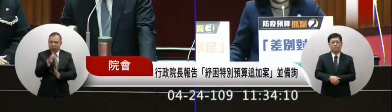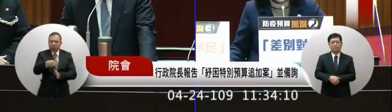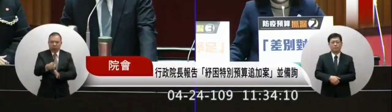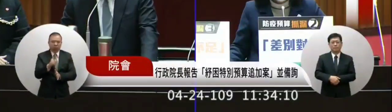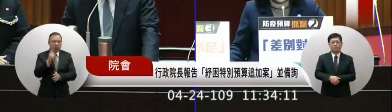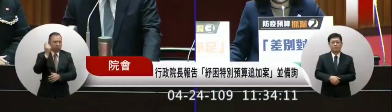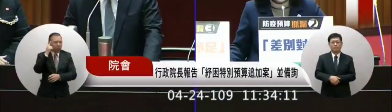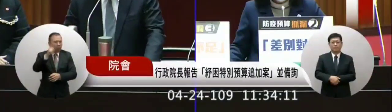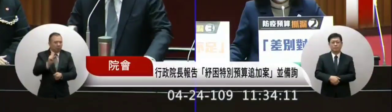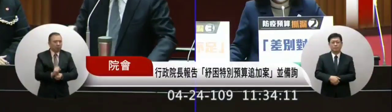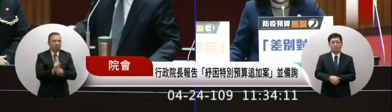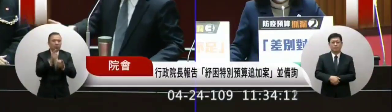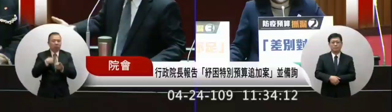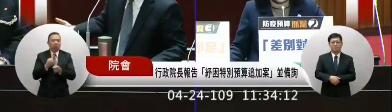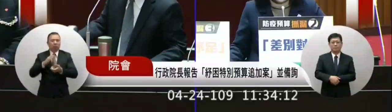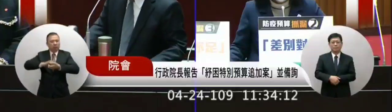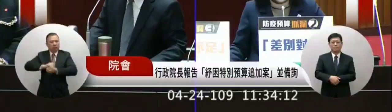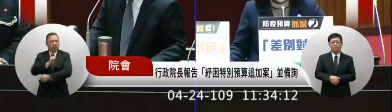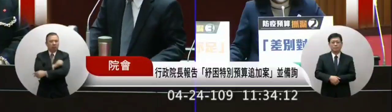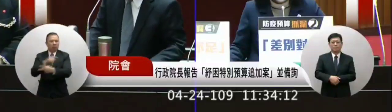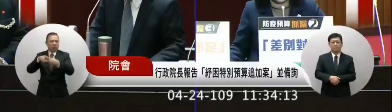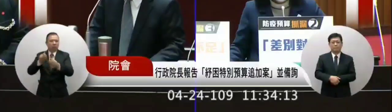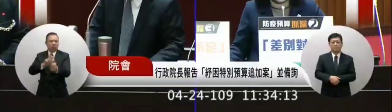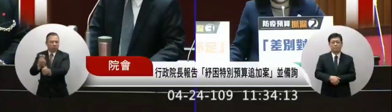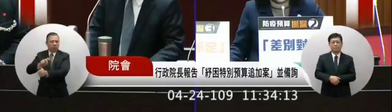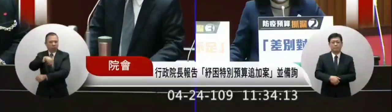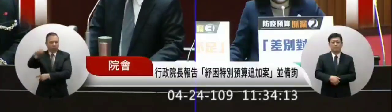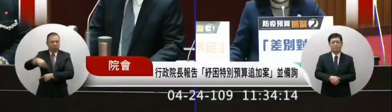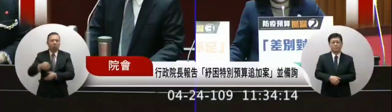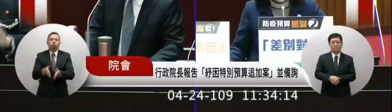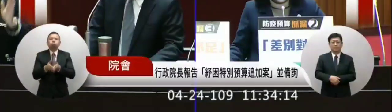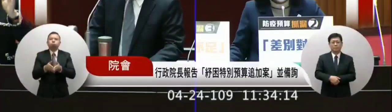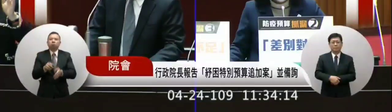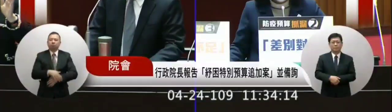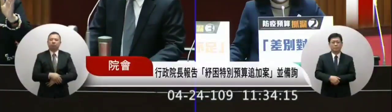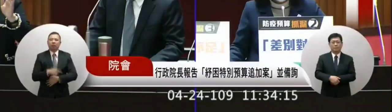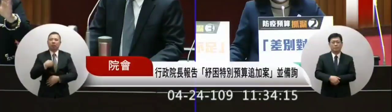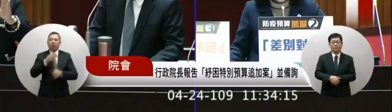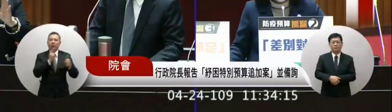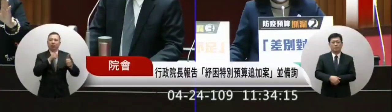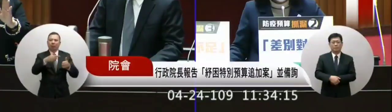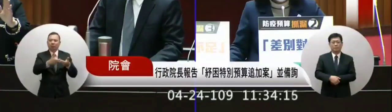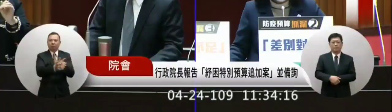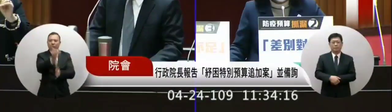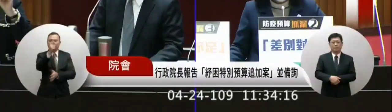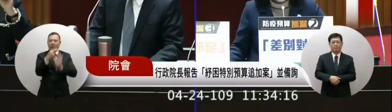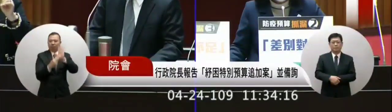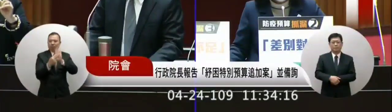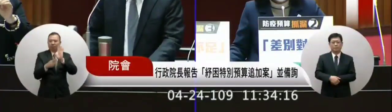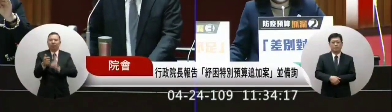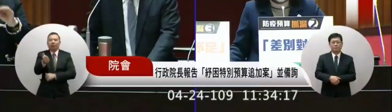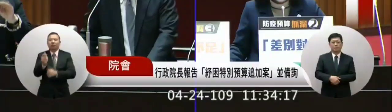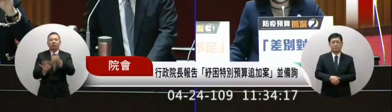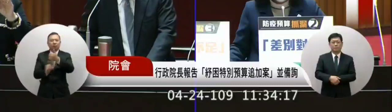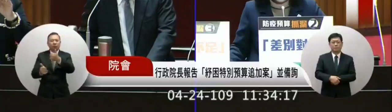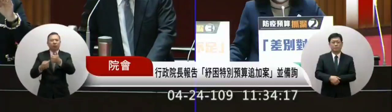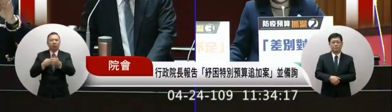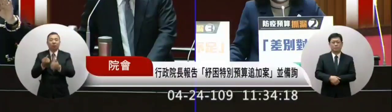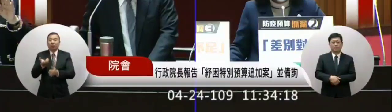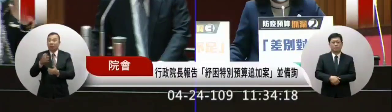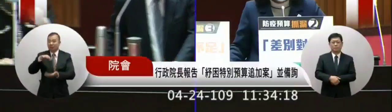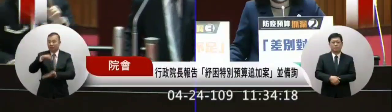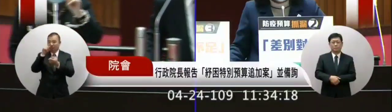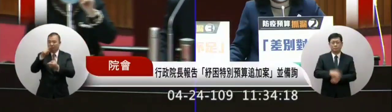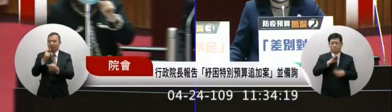们一定要把这些劳工照顾好。我先请部长给你报告。 谢谢委员哈。委员所考虑到的这个，包括我们假设失业率